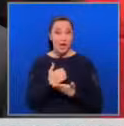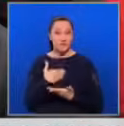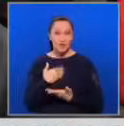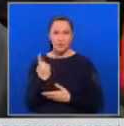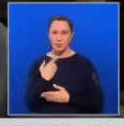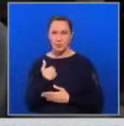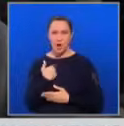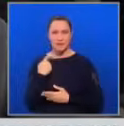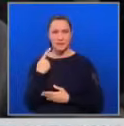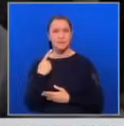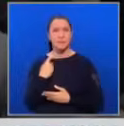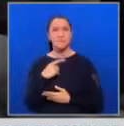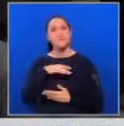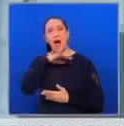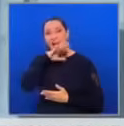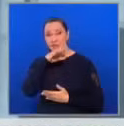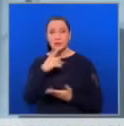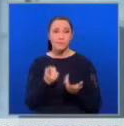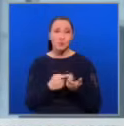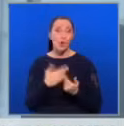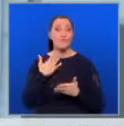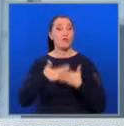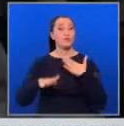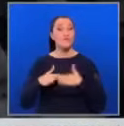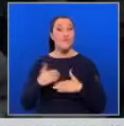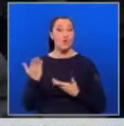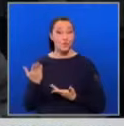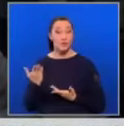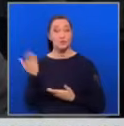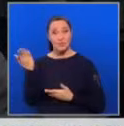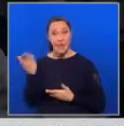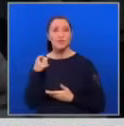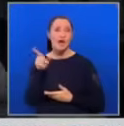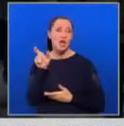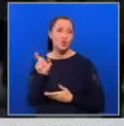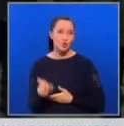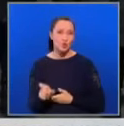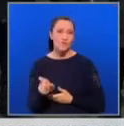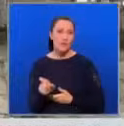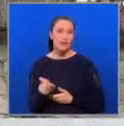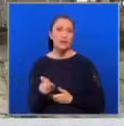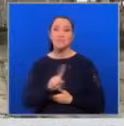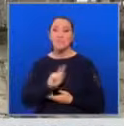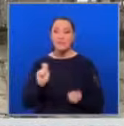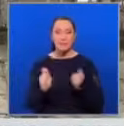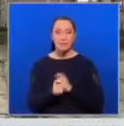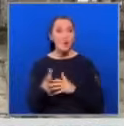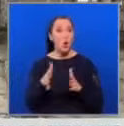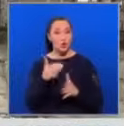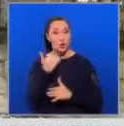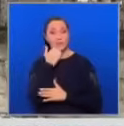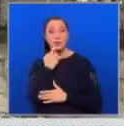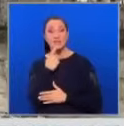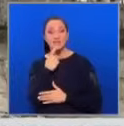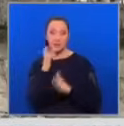аз най-възрастната съм толкова доволна от нея това е човек незаменим жителите на село